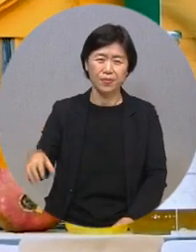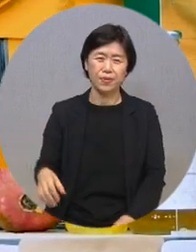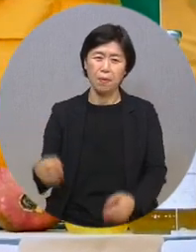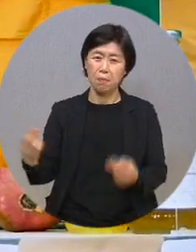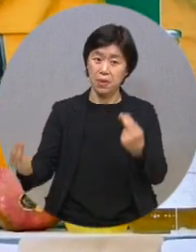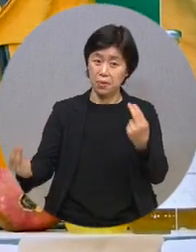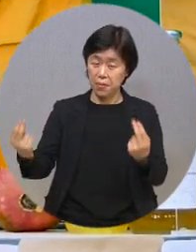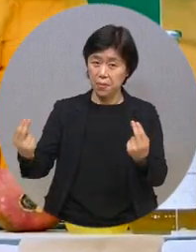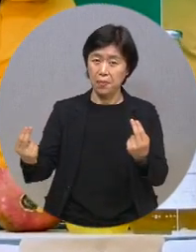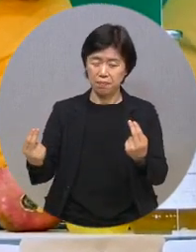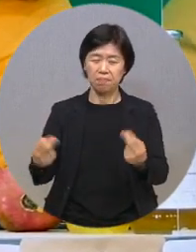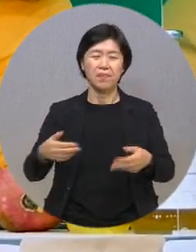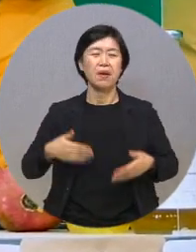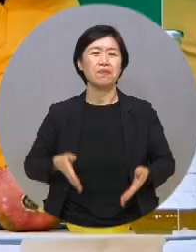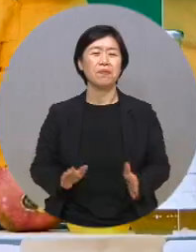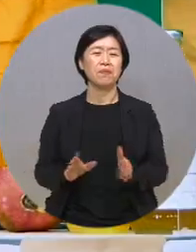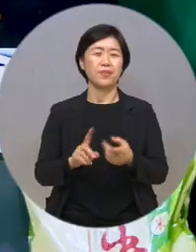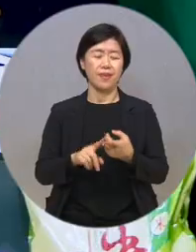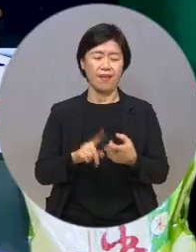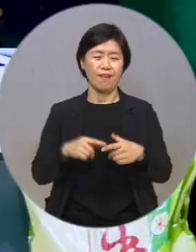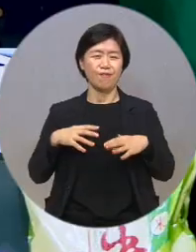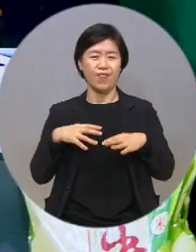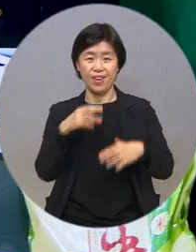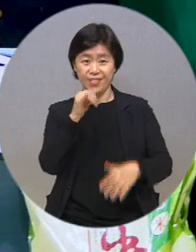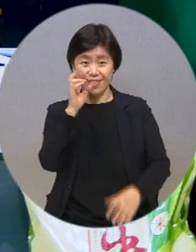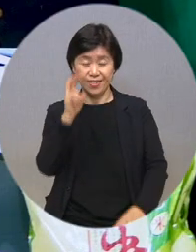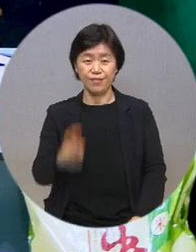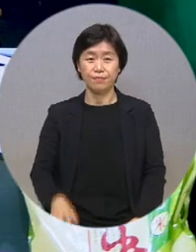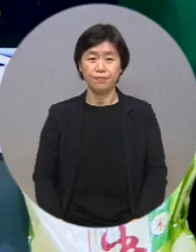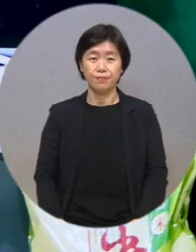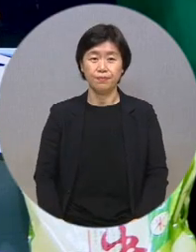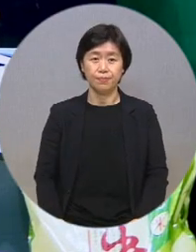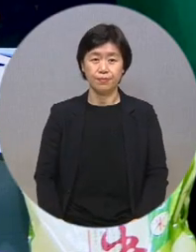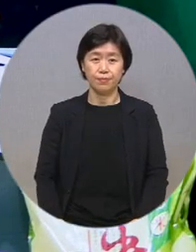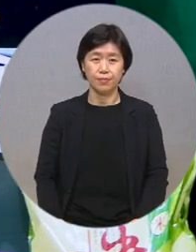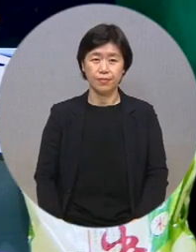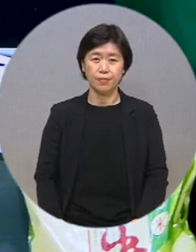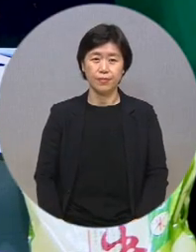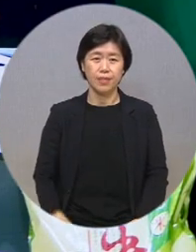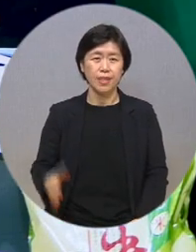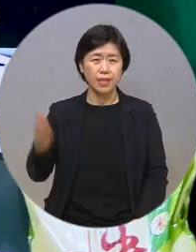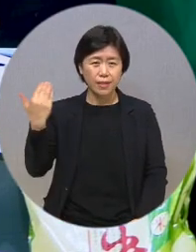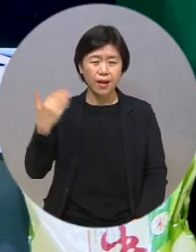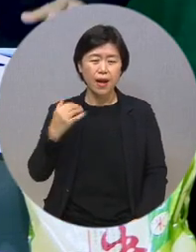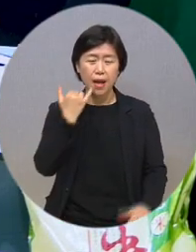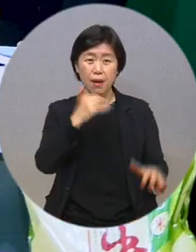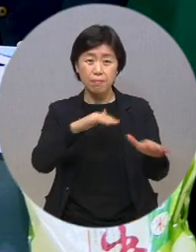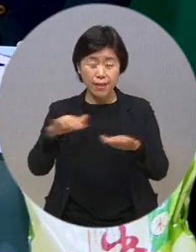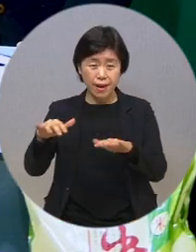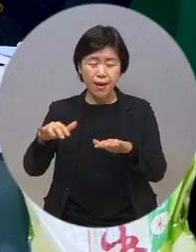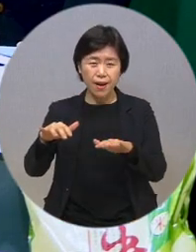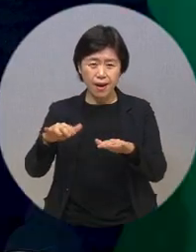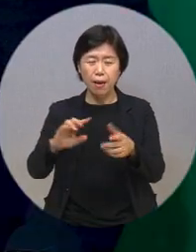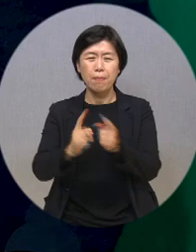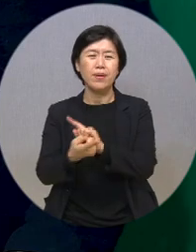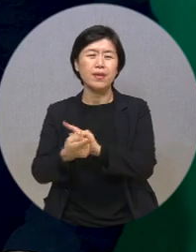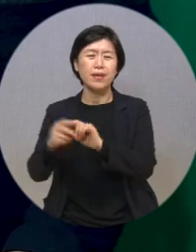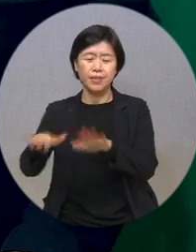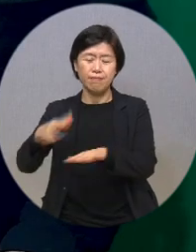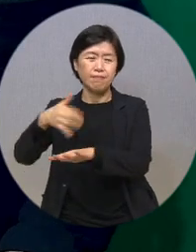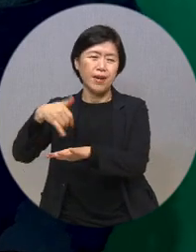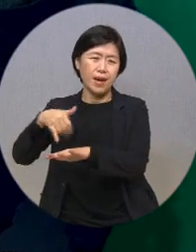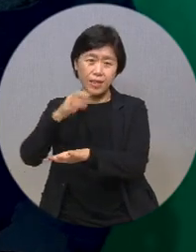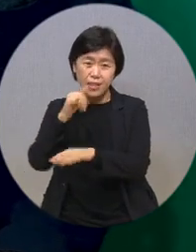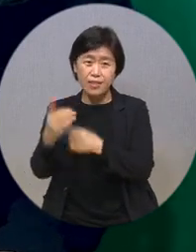고흥 쌀에 대해서 내 고향이니까 쌀과 옛날에 염도가 섞여졌던 그 땅에서 나온 쌀이라고 생각하시면 돼요.